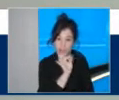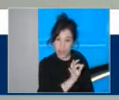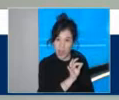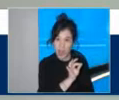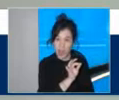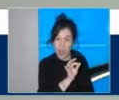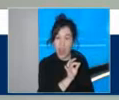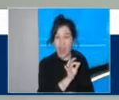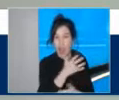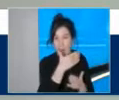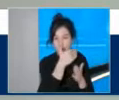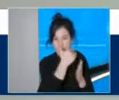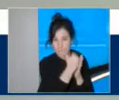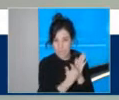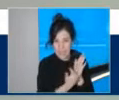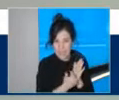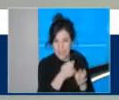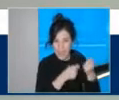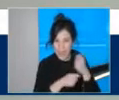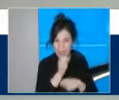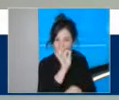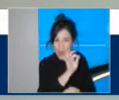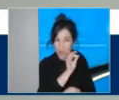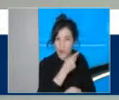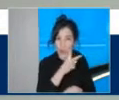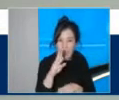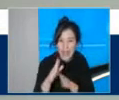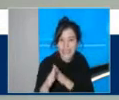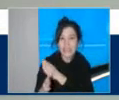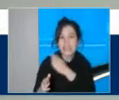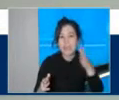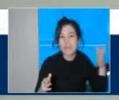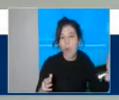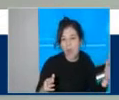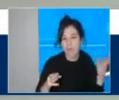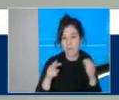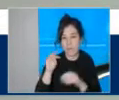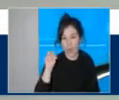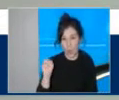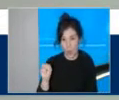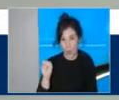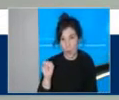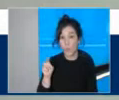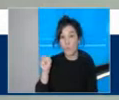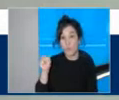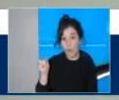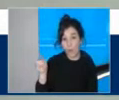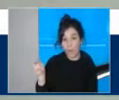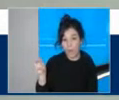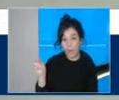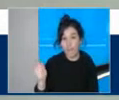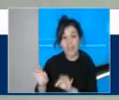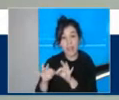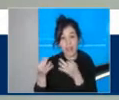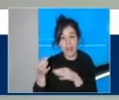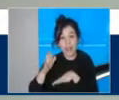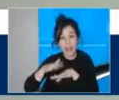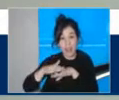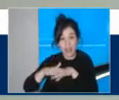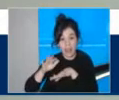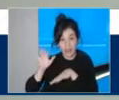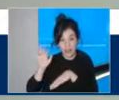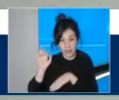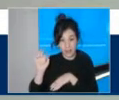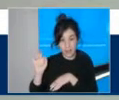יותר שמאלה מאשר מקרון, אני מזכיר לך שמקרון, כן. חוץ מזה שהוא התחיל את הקריירה שלו כבנקאי, שר האוצר שלו